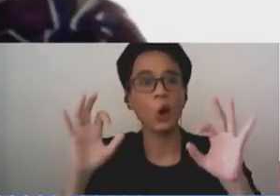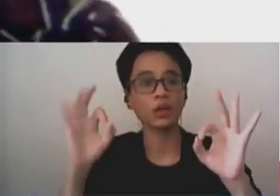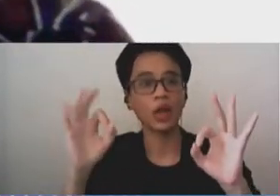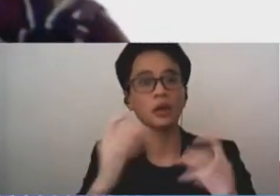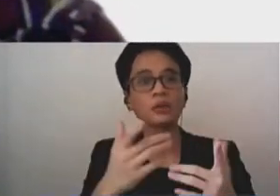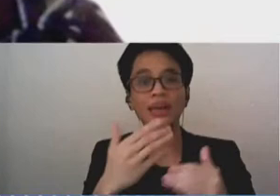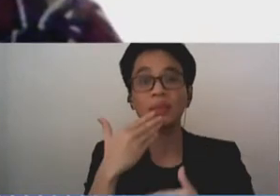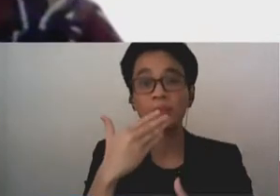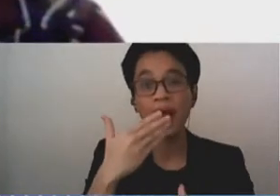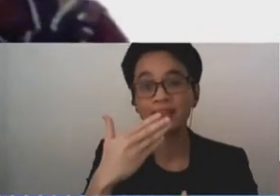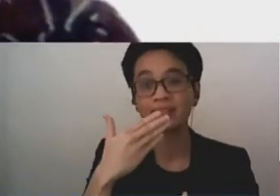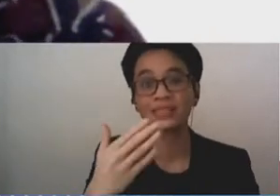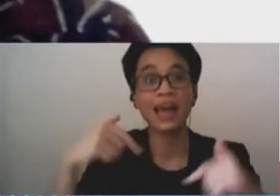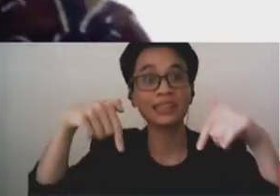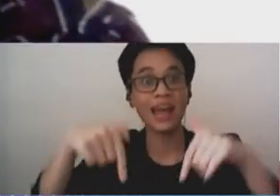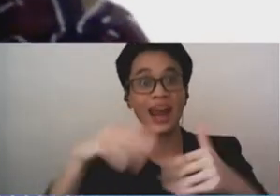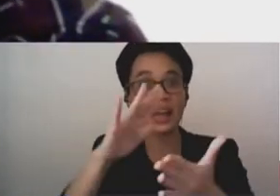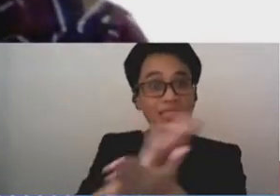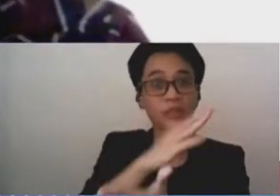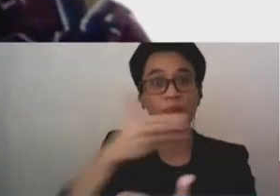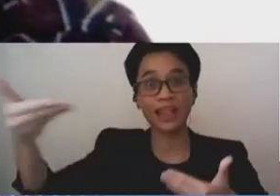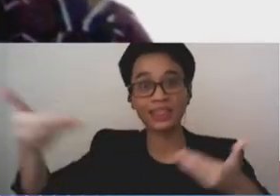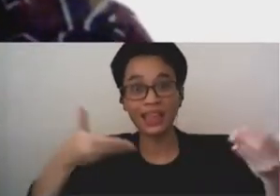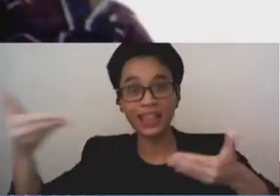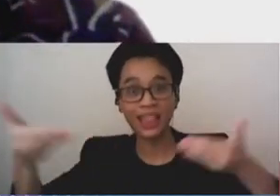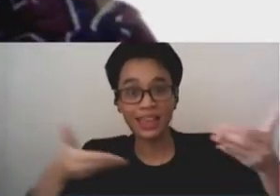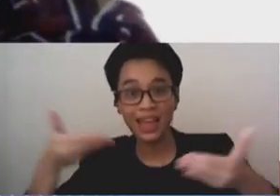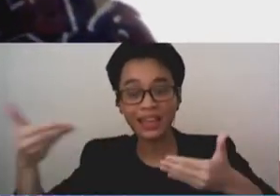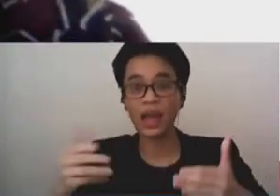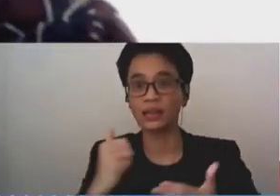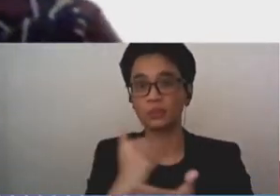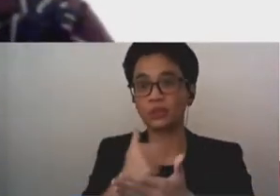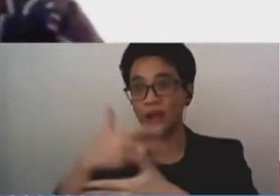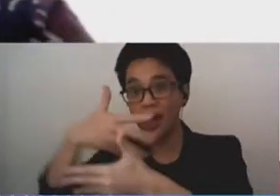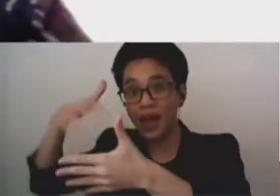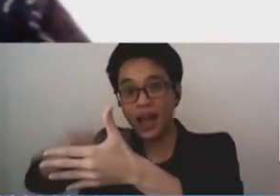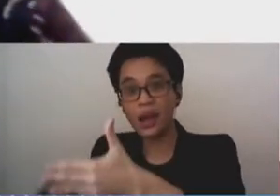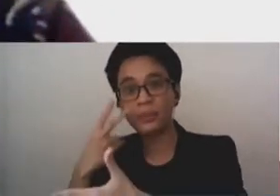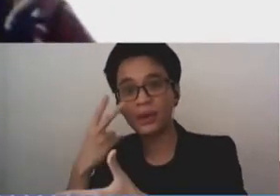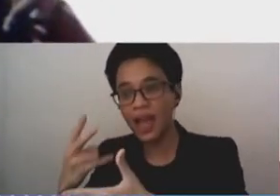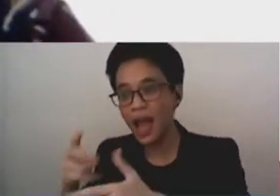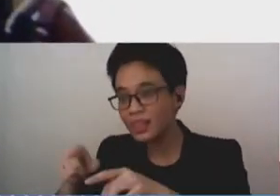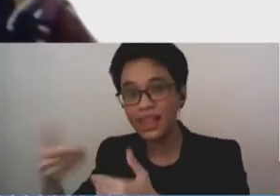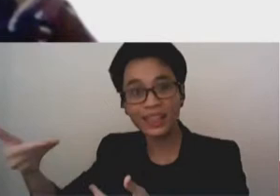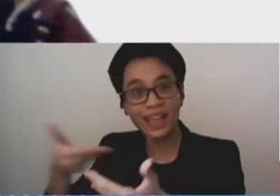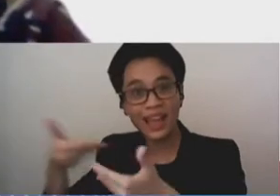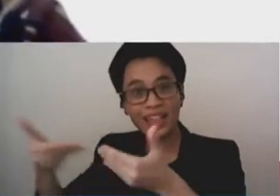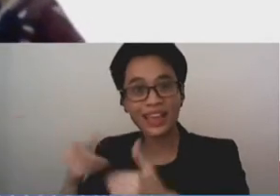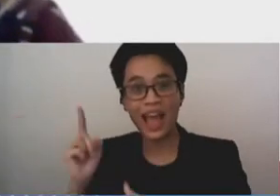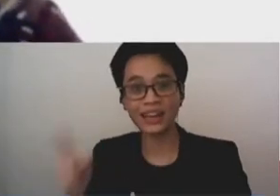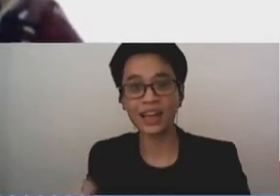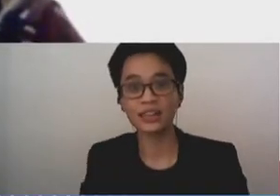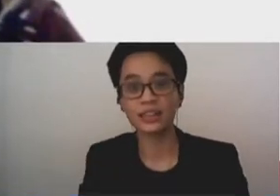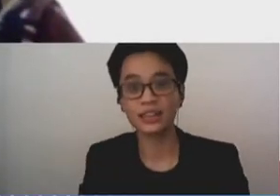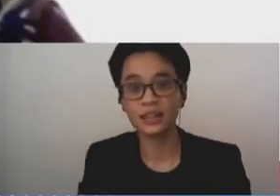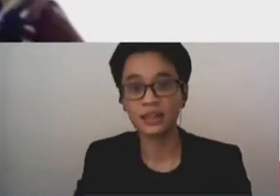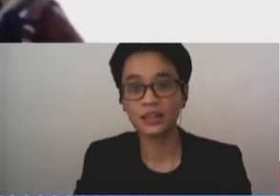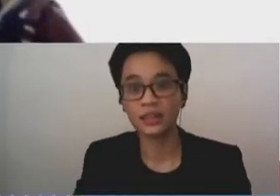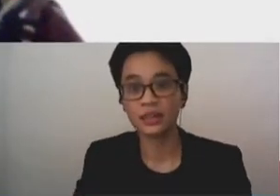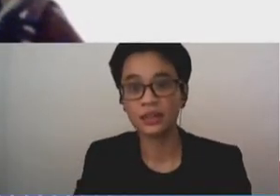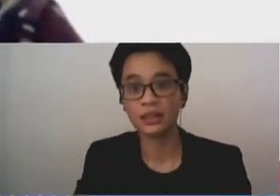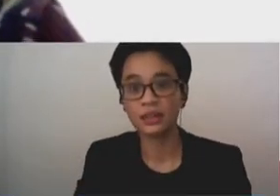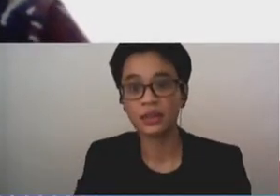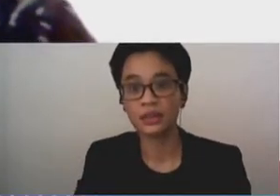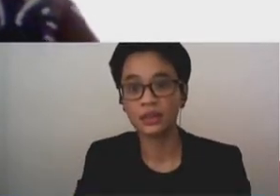beberapa apa yang penanya juga udah masuk ke dalam question and answer box. Tapi sebelumnya saya penasaran banget, ini ada